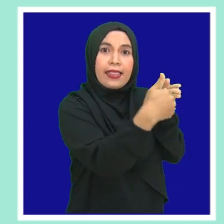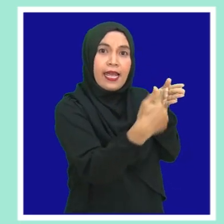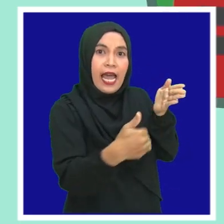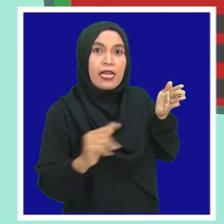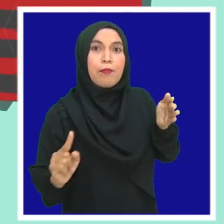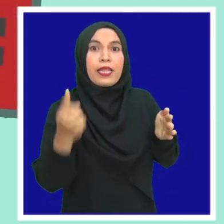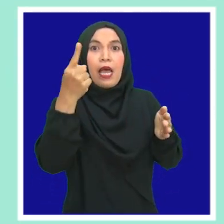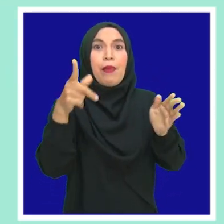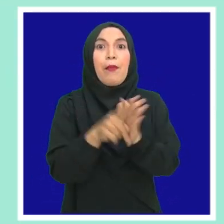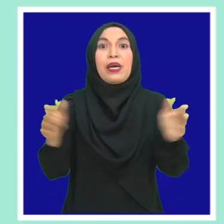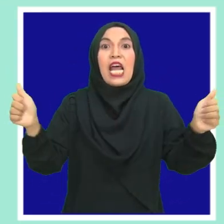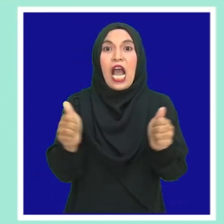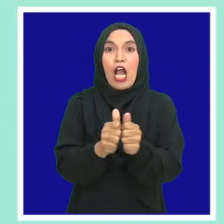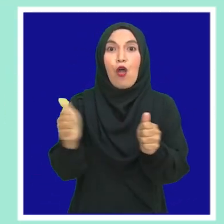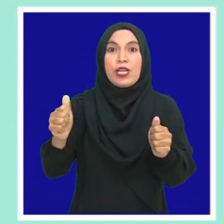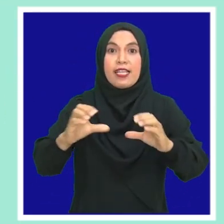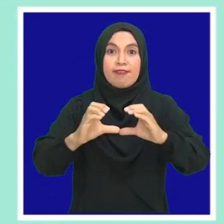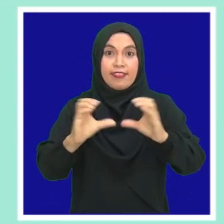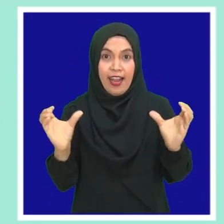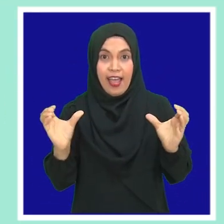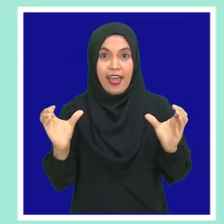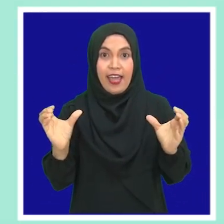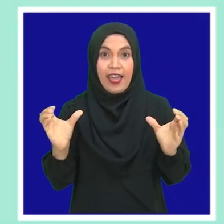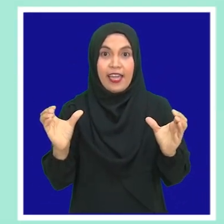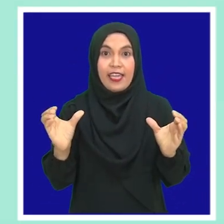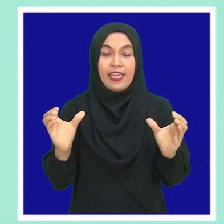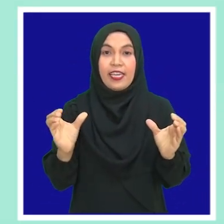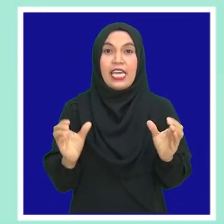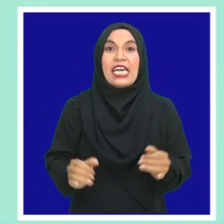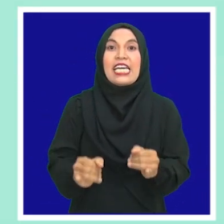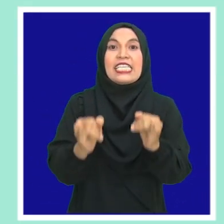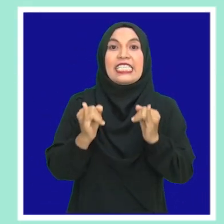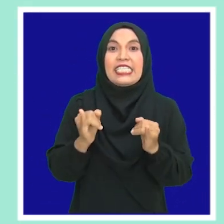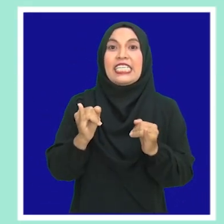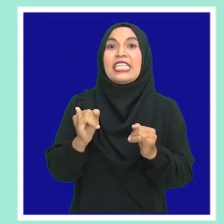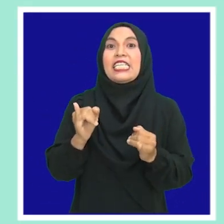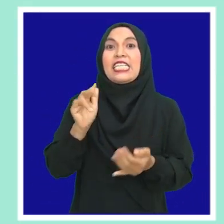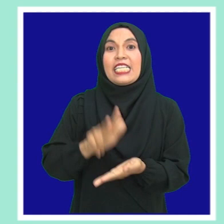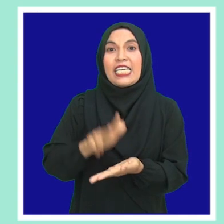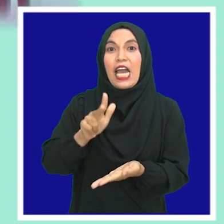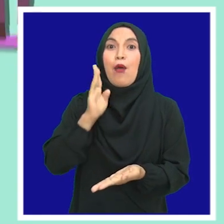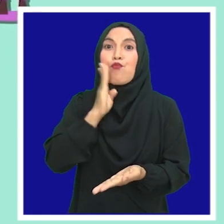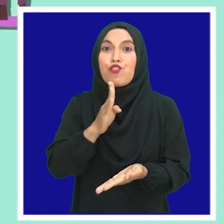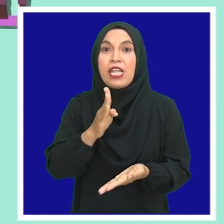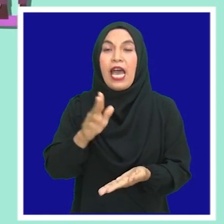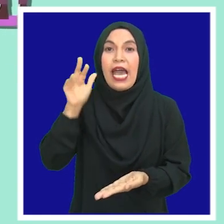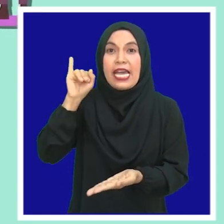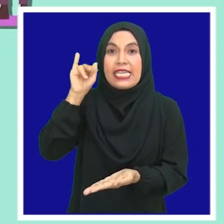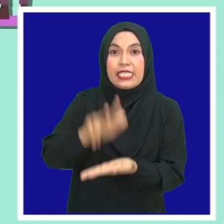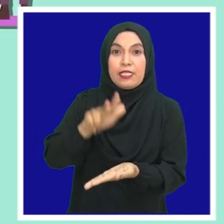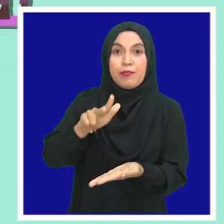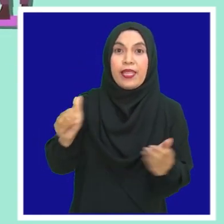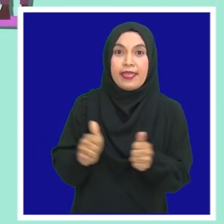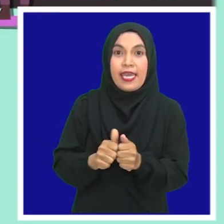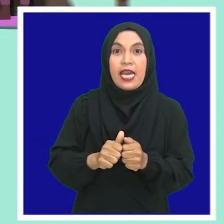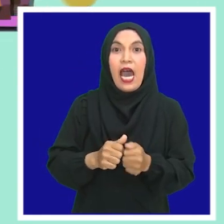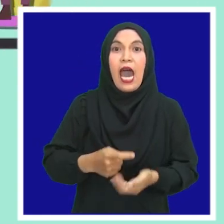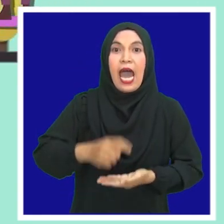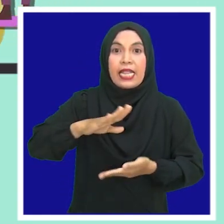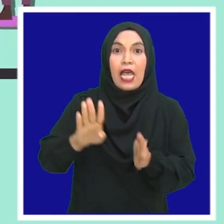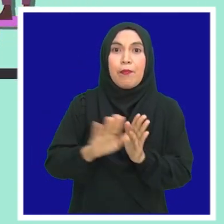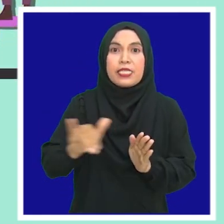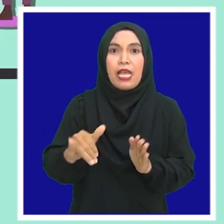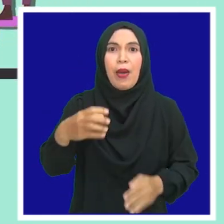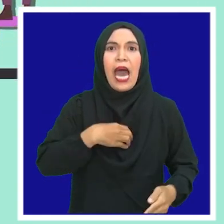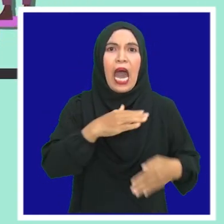kahiji perkawinan, sapertos, perceraian, dispensasi nikah, isbat nikah, harta bersama,